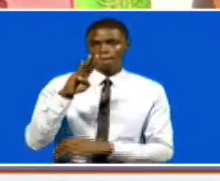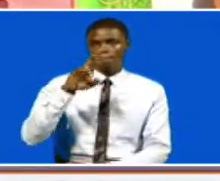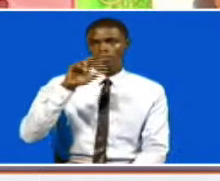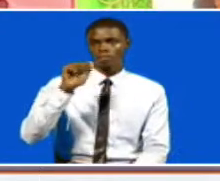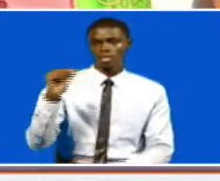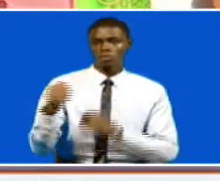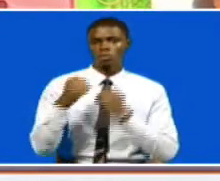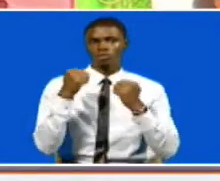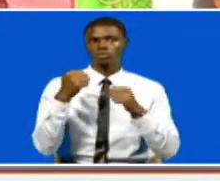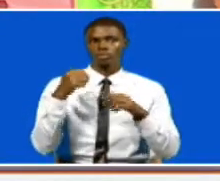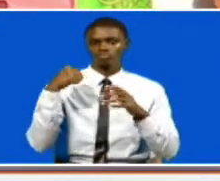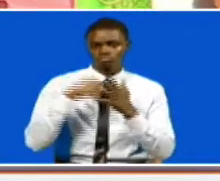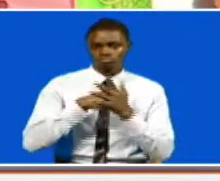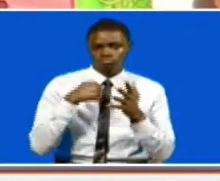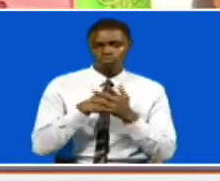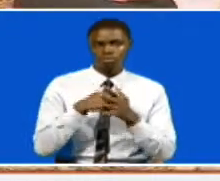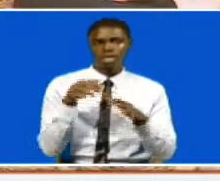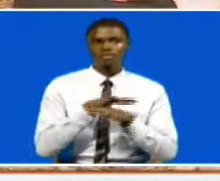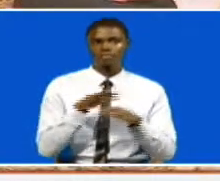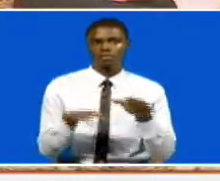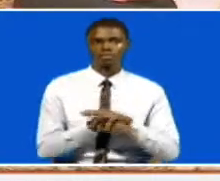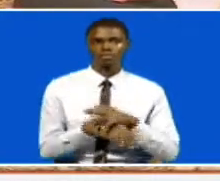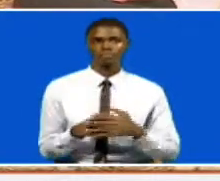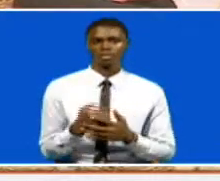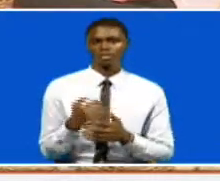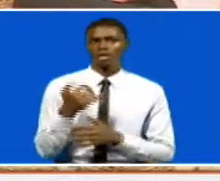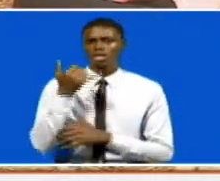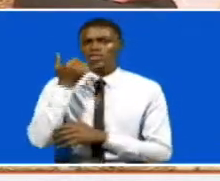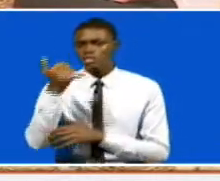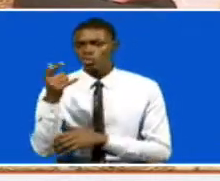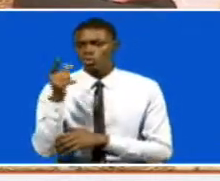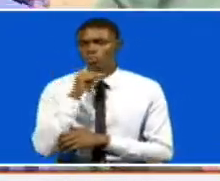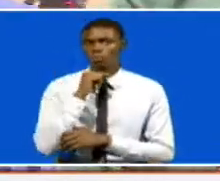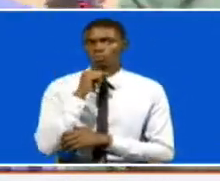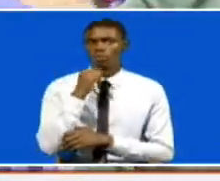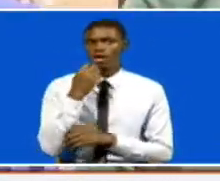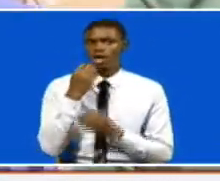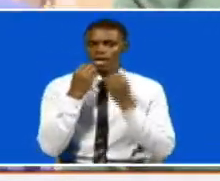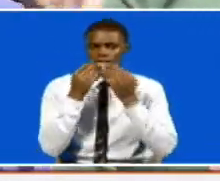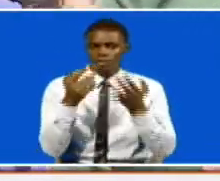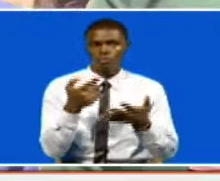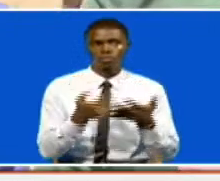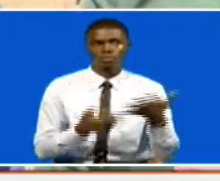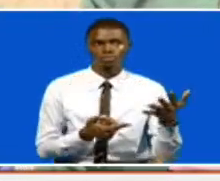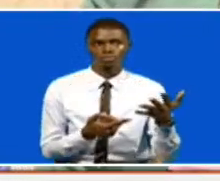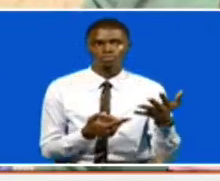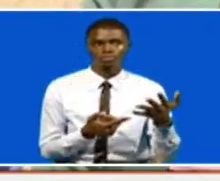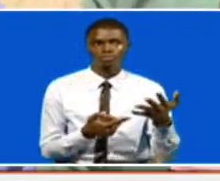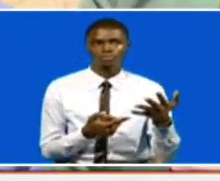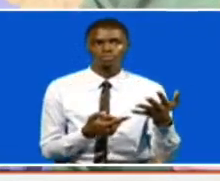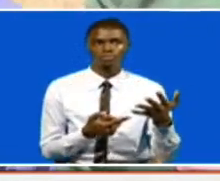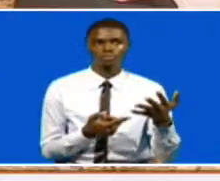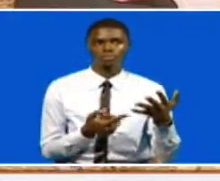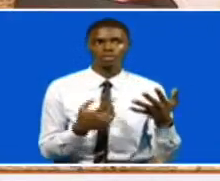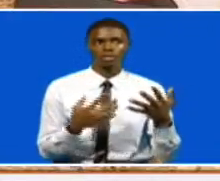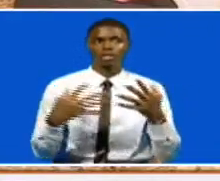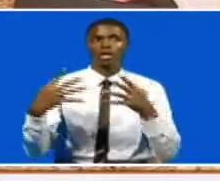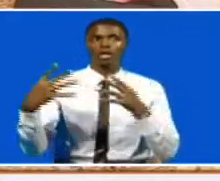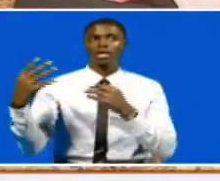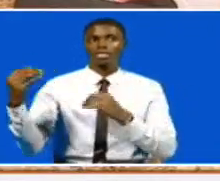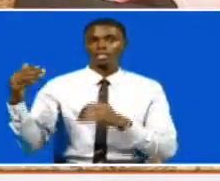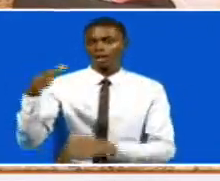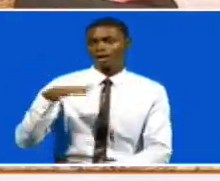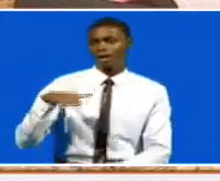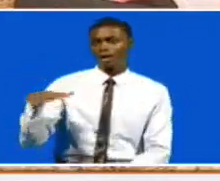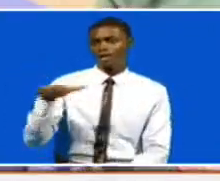katika jitihada zake zote. Mimi nilimpigia simu, akanieleza anaenda ile eneo